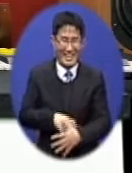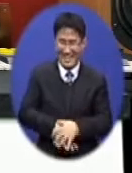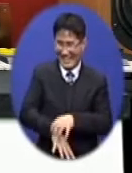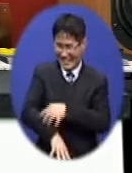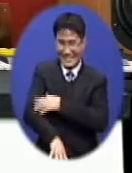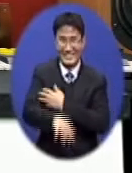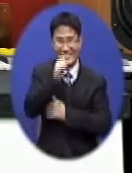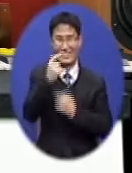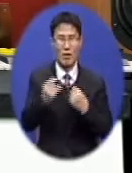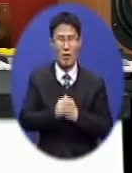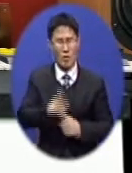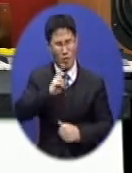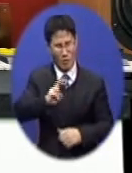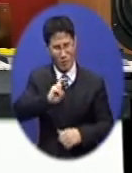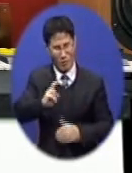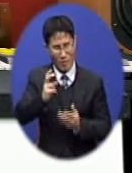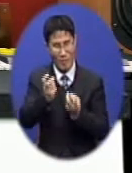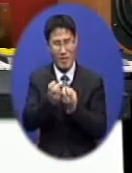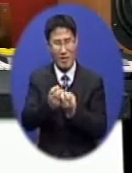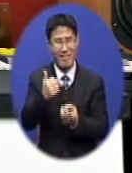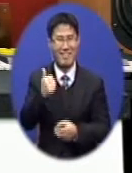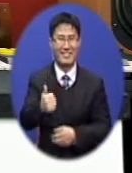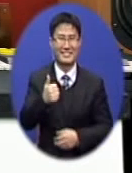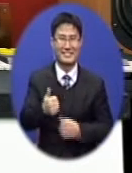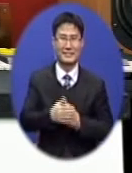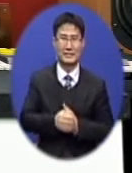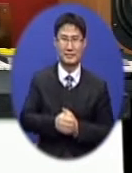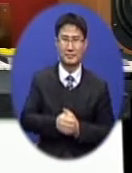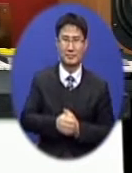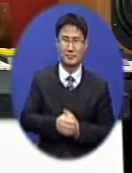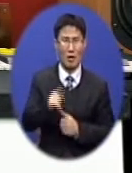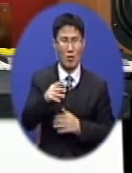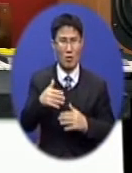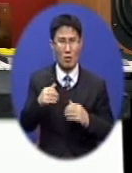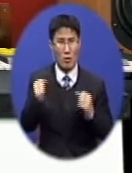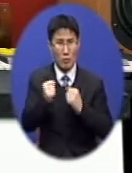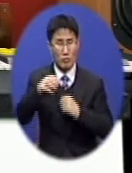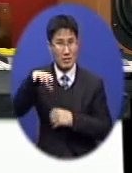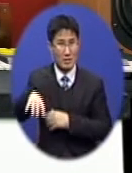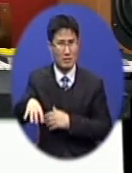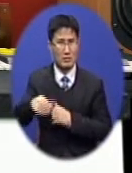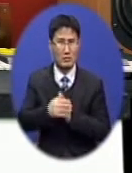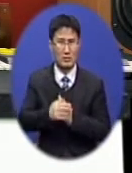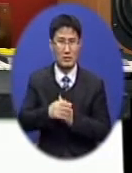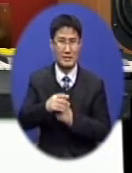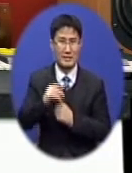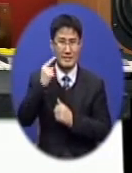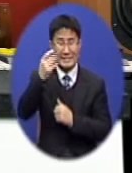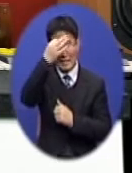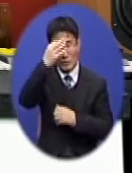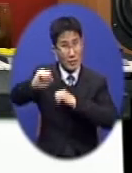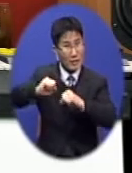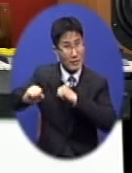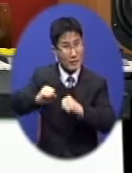이야, 창법이. 네. 이야. 그러니까 소리... 북한에서도 네. 예술 활동을 하셨던 거죠?